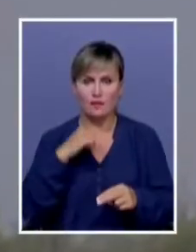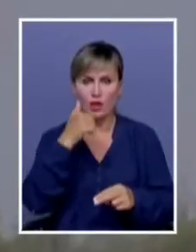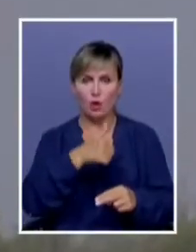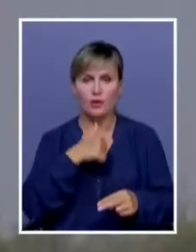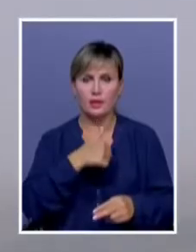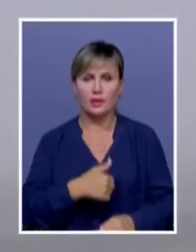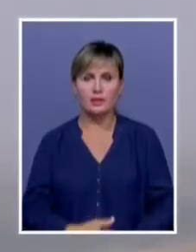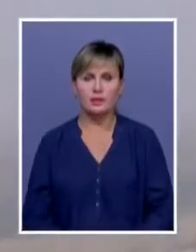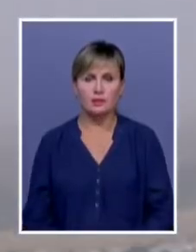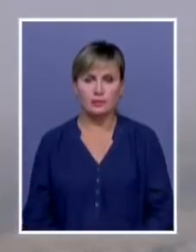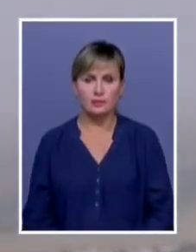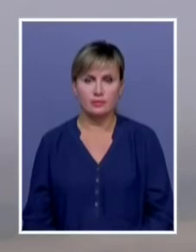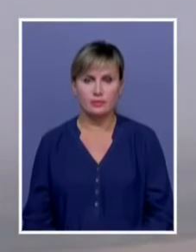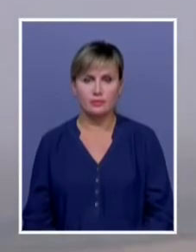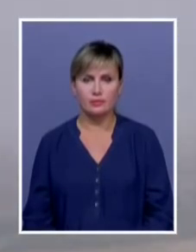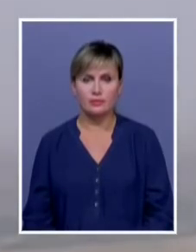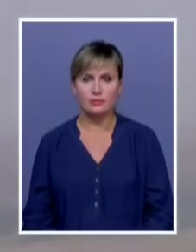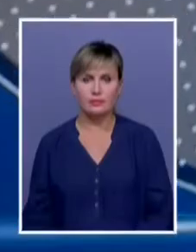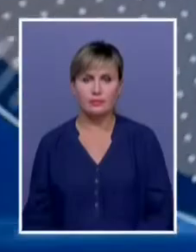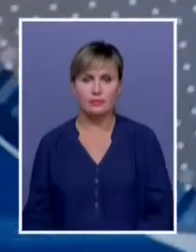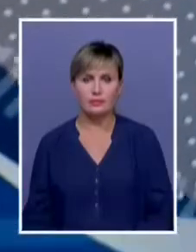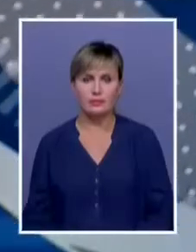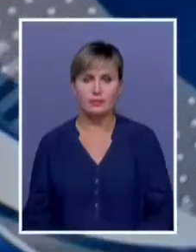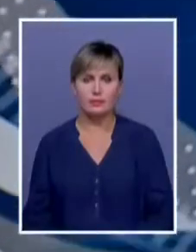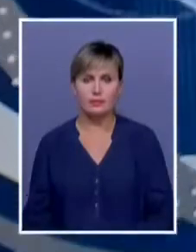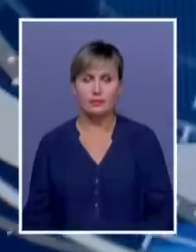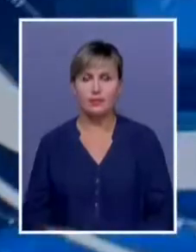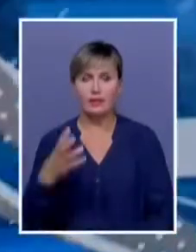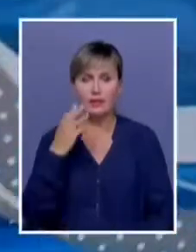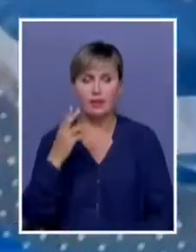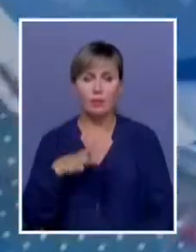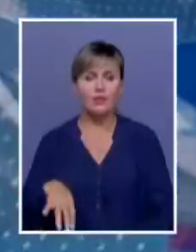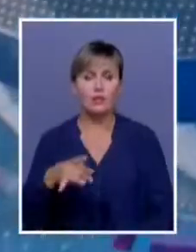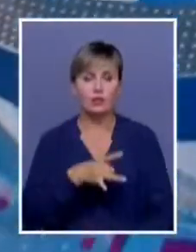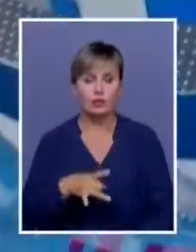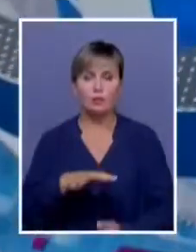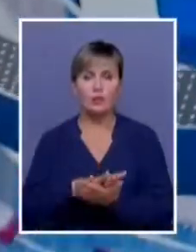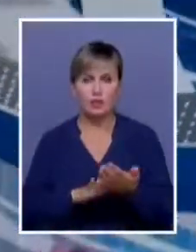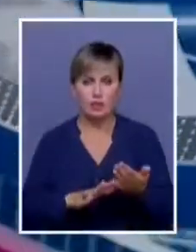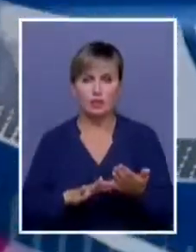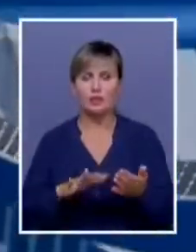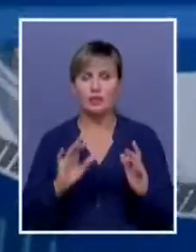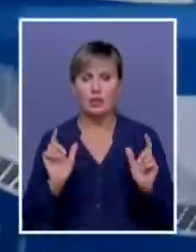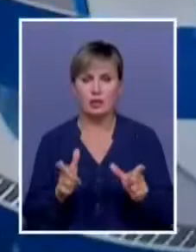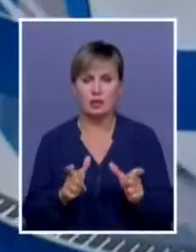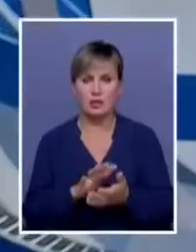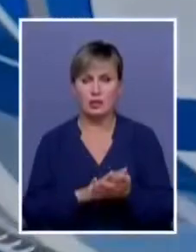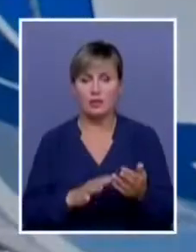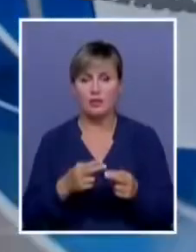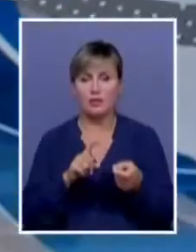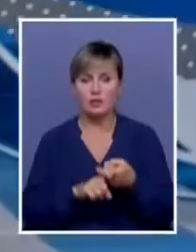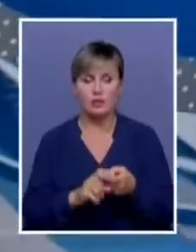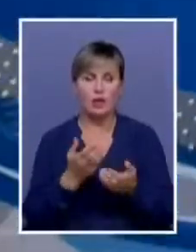Диас Махамбетов, Гани Калуов, телеканал Алматы. В Алматы и по всей республике продолжает действовать карантин. В этой